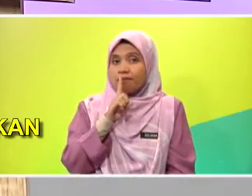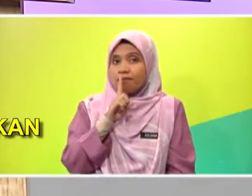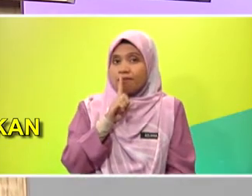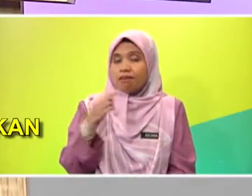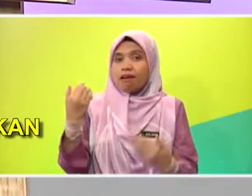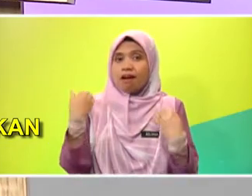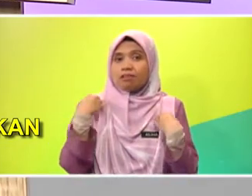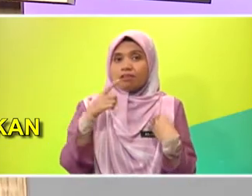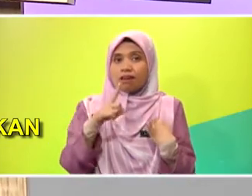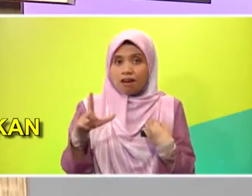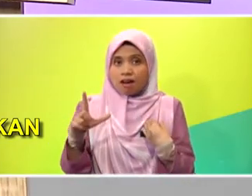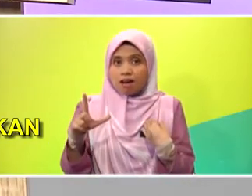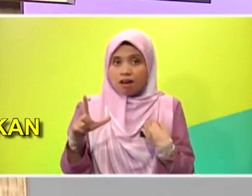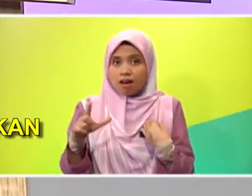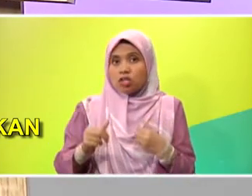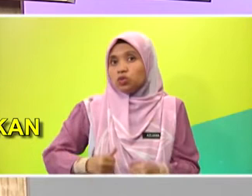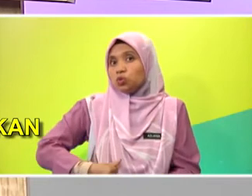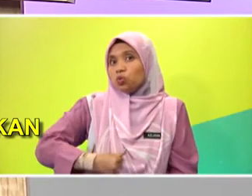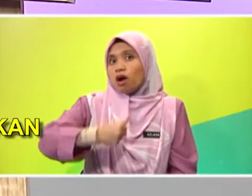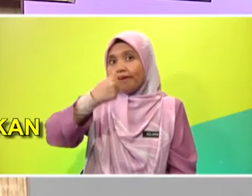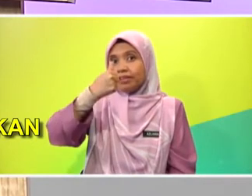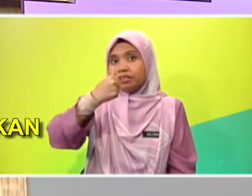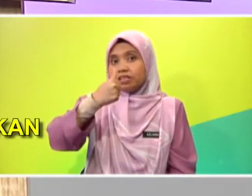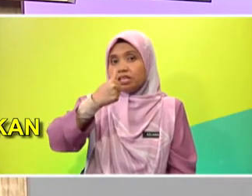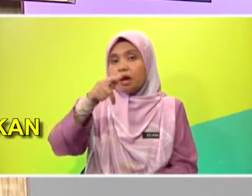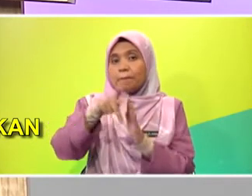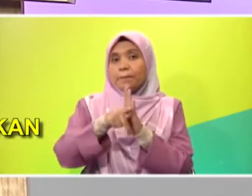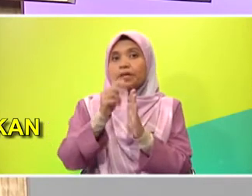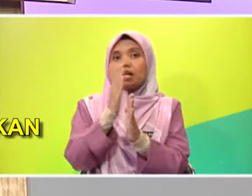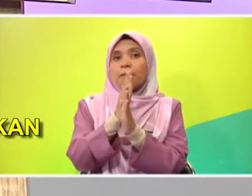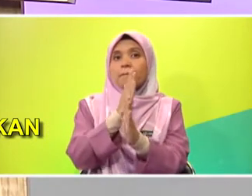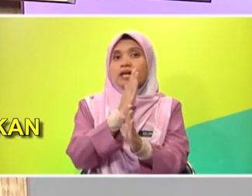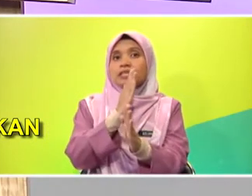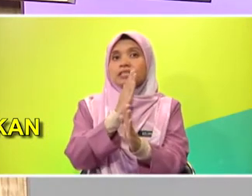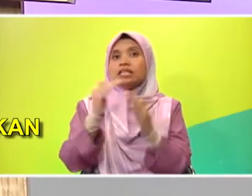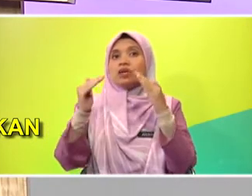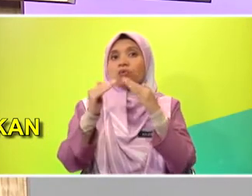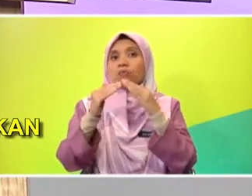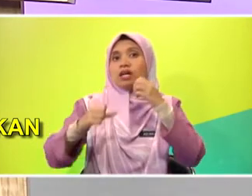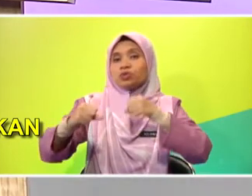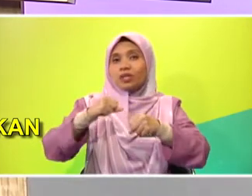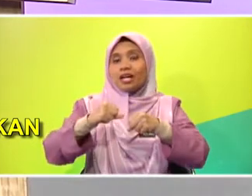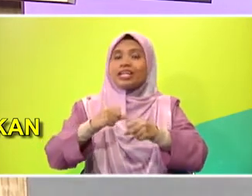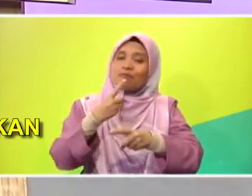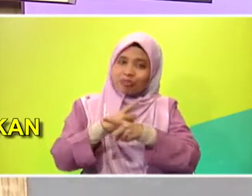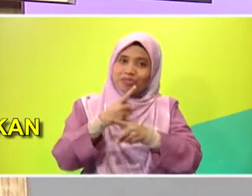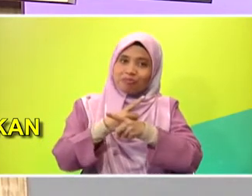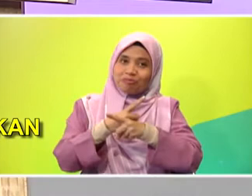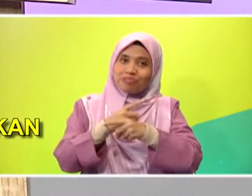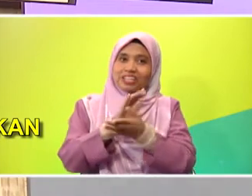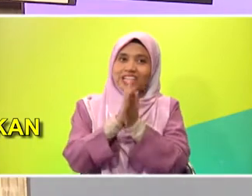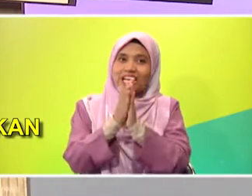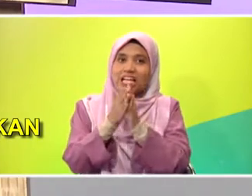ini adalah ya juara perbarisan Rumah suka Oke bentuknya silika untuk susun kalimat